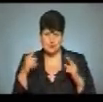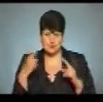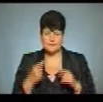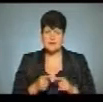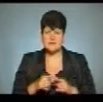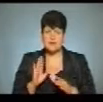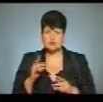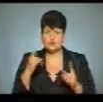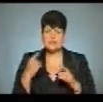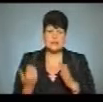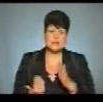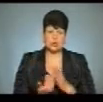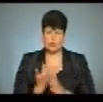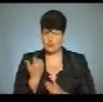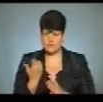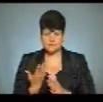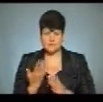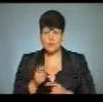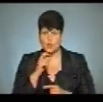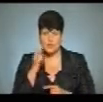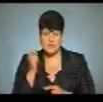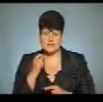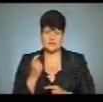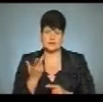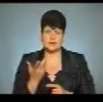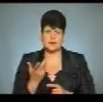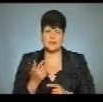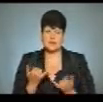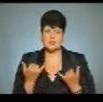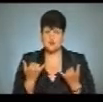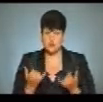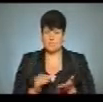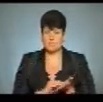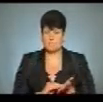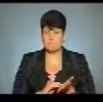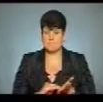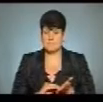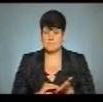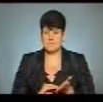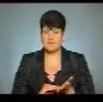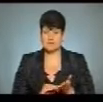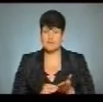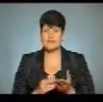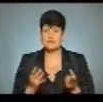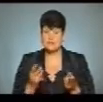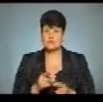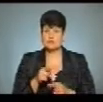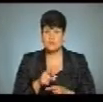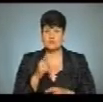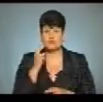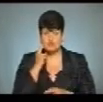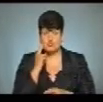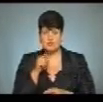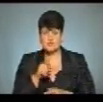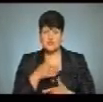казки нових авторів, українських авторів, які сьогодні пишуть, яким потрібно, щоб їх чули і щоб